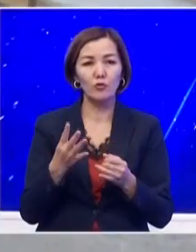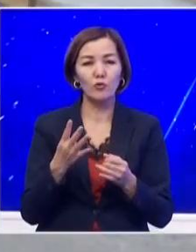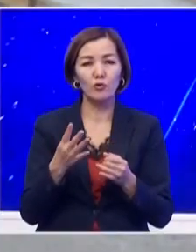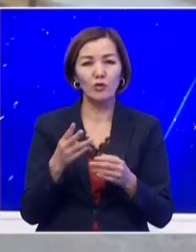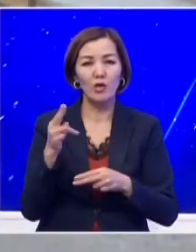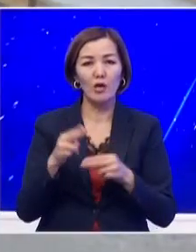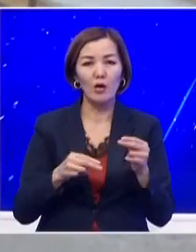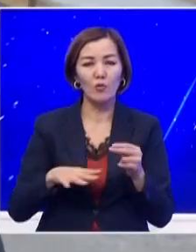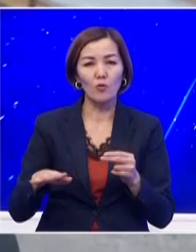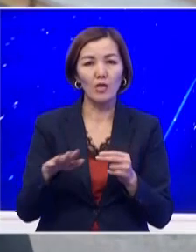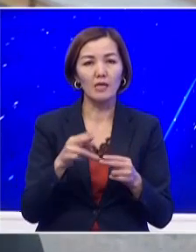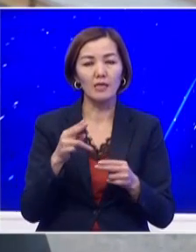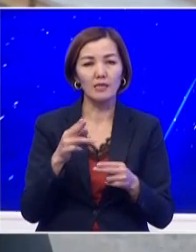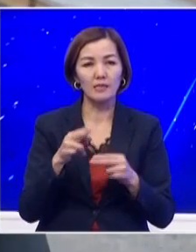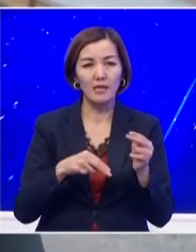салынып жатыр.